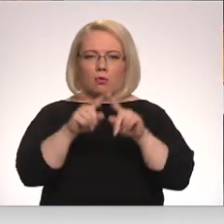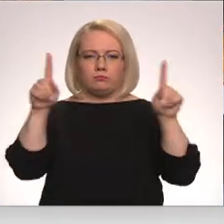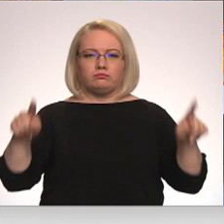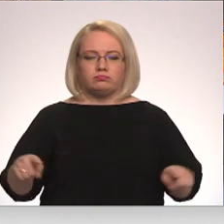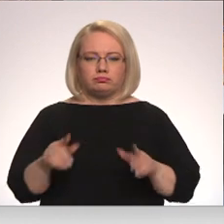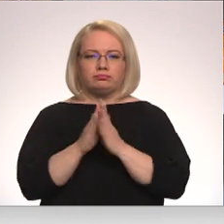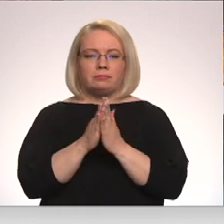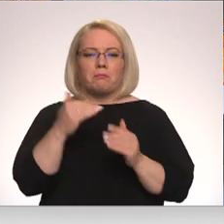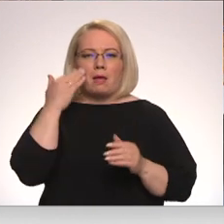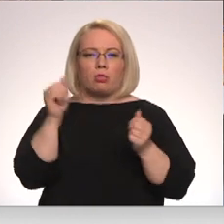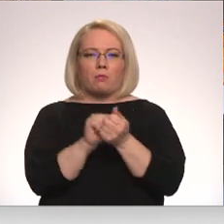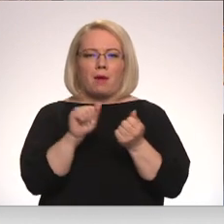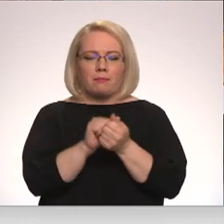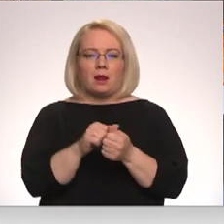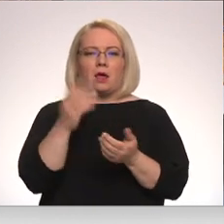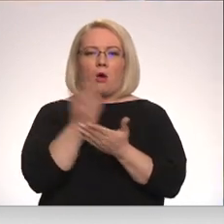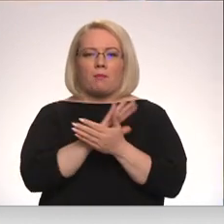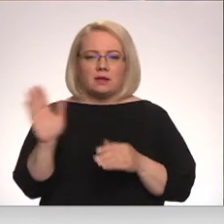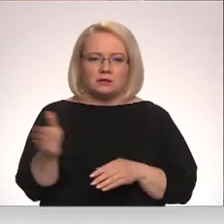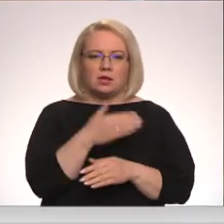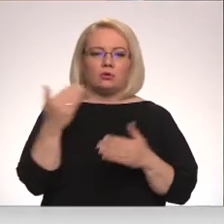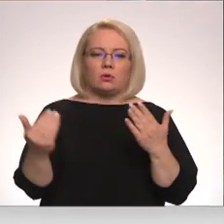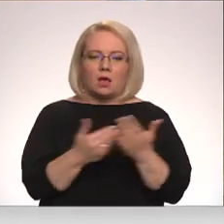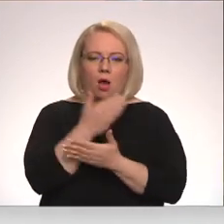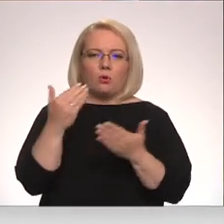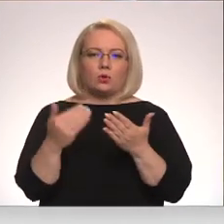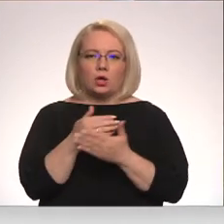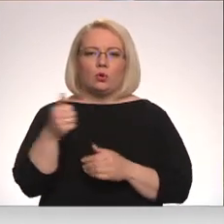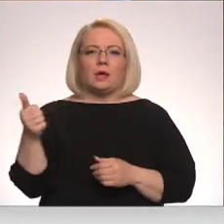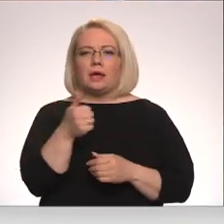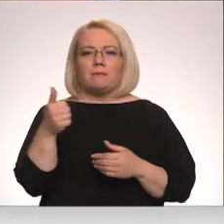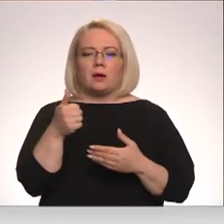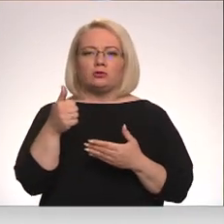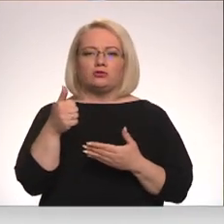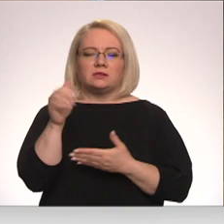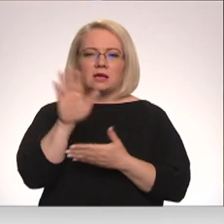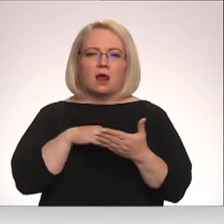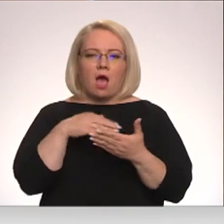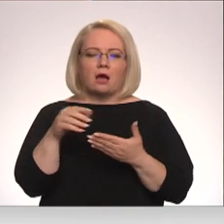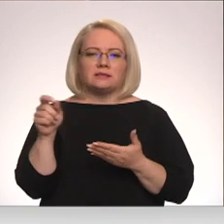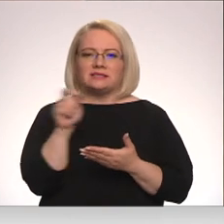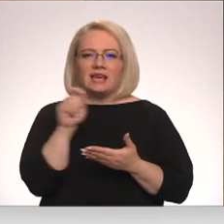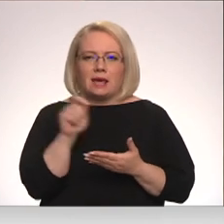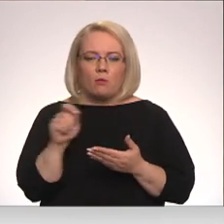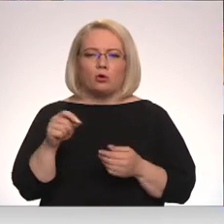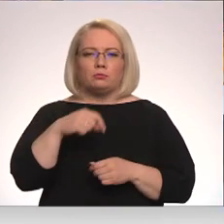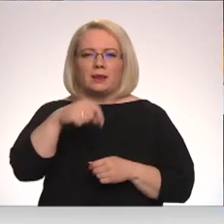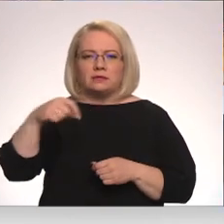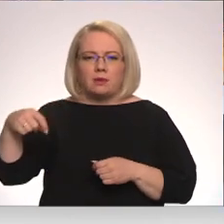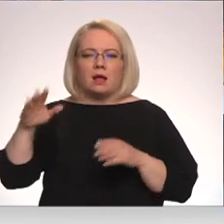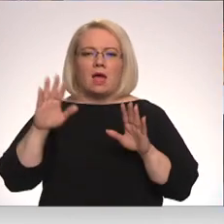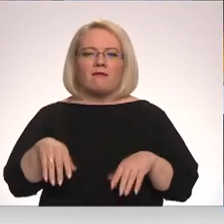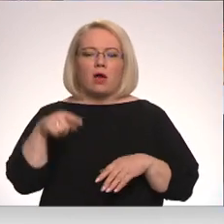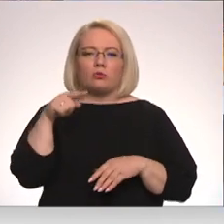jau izrādās, tas jau ir beidzies, un vajag jau nākošo, un īpašas krāsas zīmuļus un pildspauzes, lai var uz